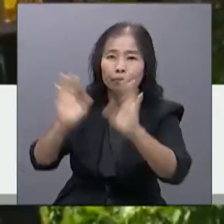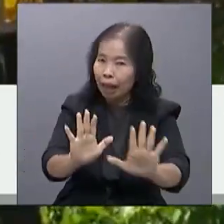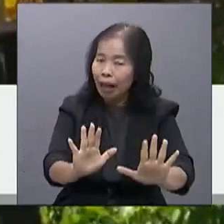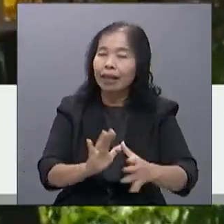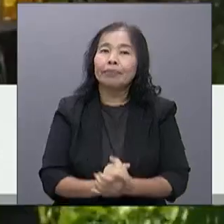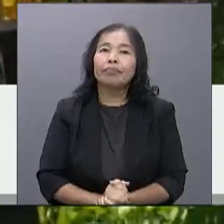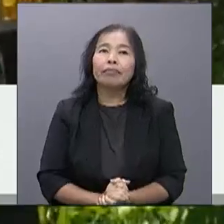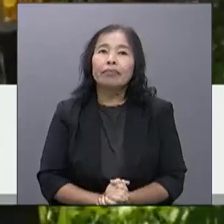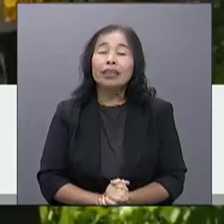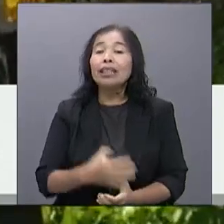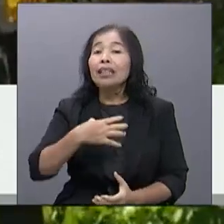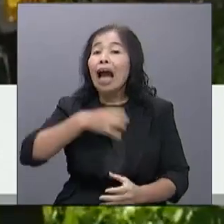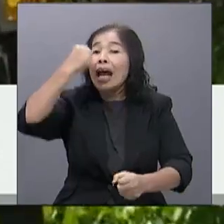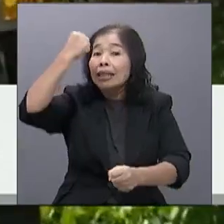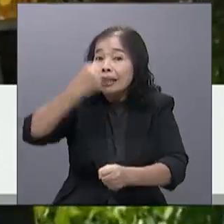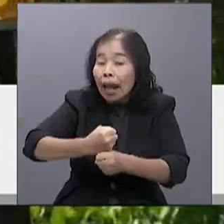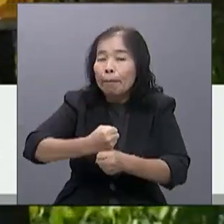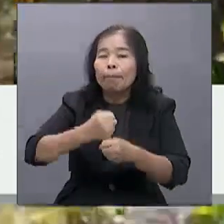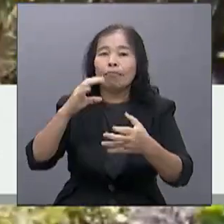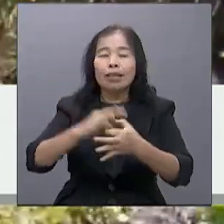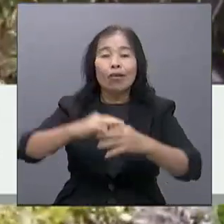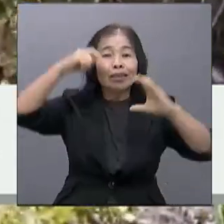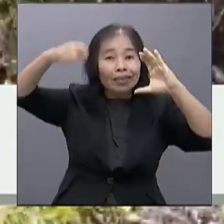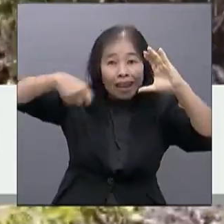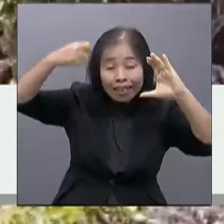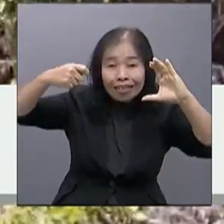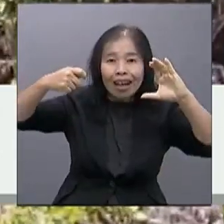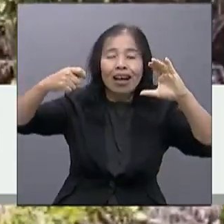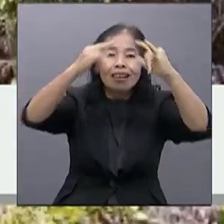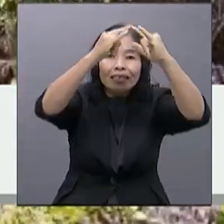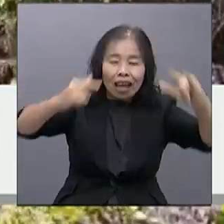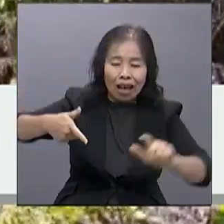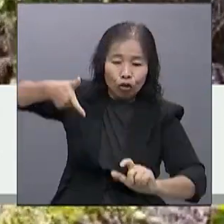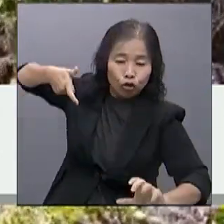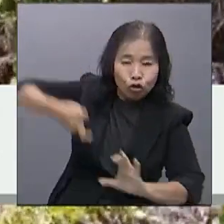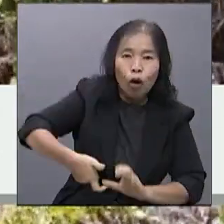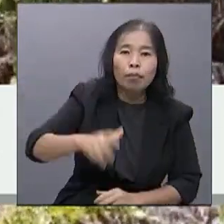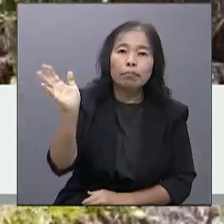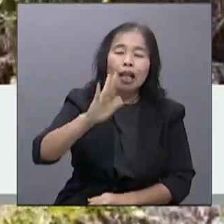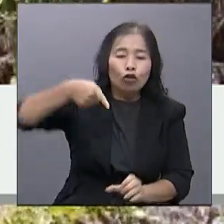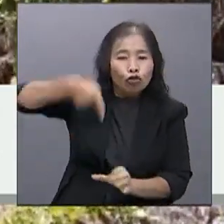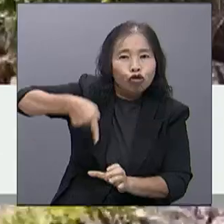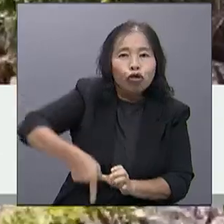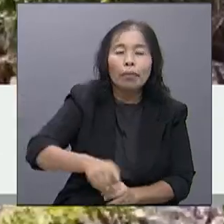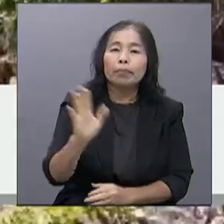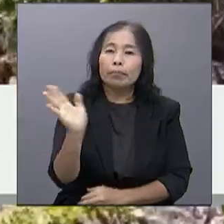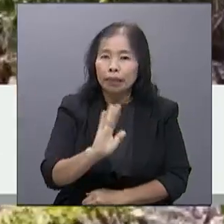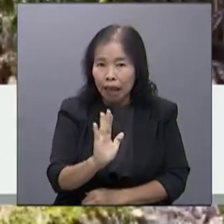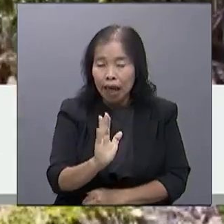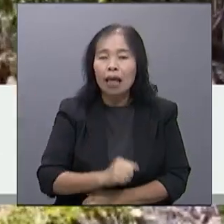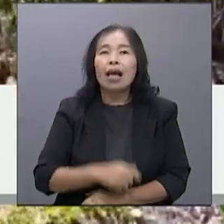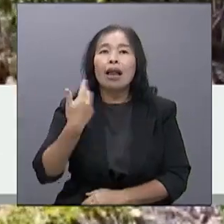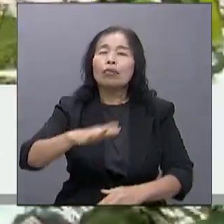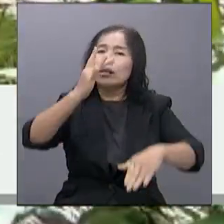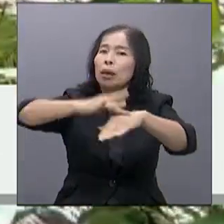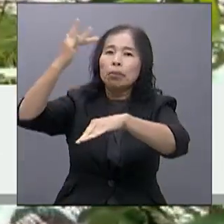การจะสร้างฉากจัดแต่งสภาพพื้นที่จะต้องไม่ขุดเจาะหรือว่าเปลี่ยนแปลงพื้นที่ถ่ายทำและสภาพธรรมชาติที่มี